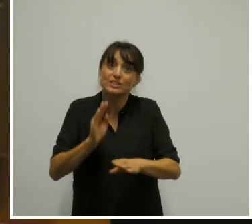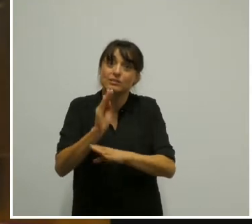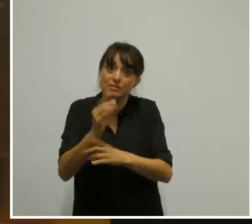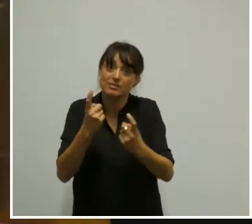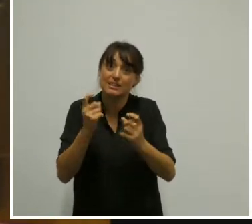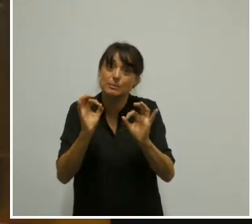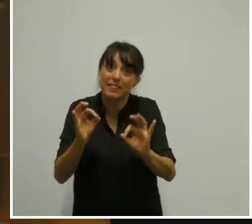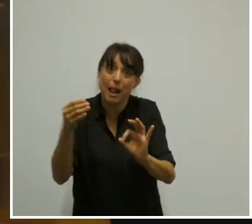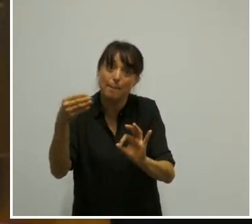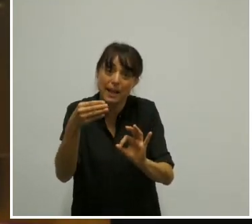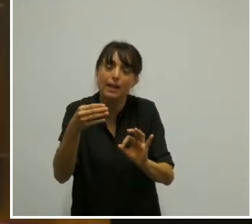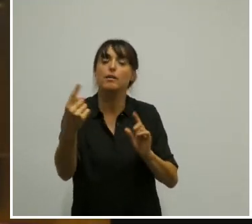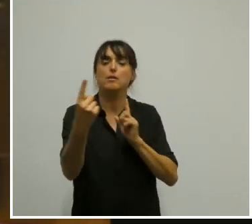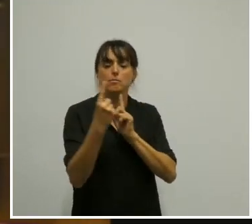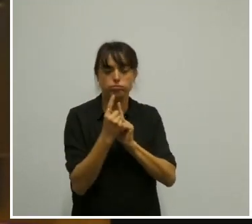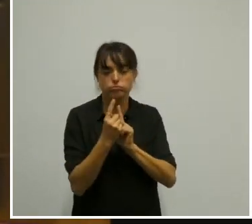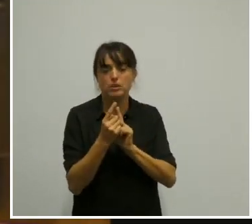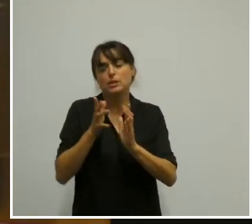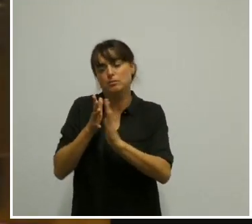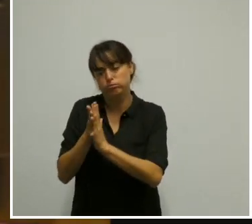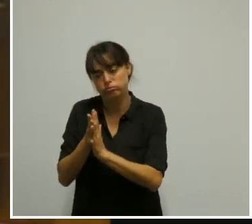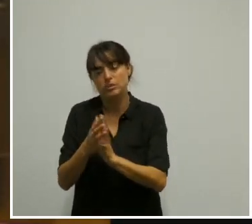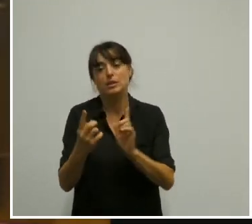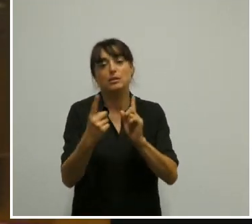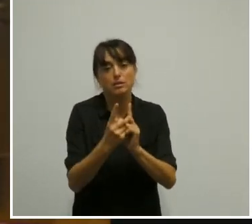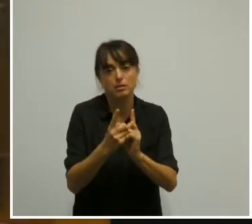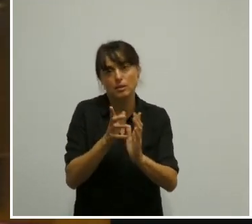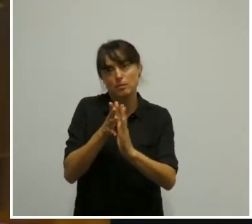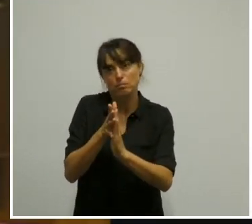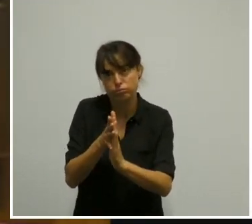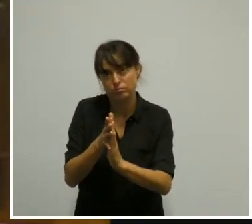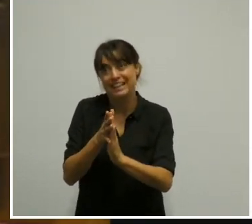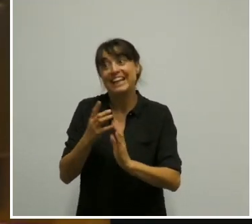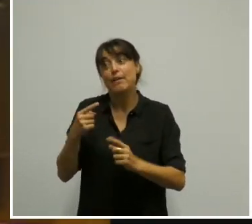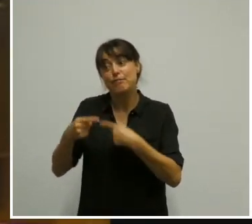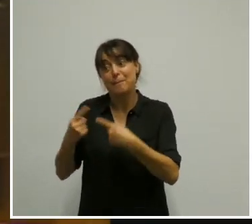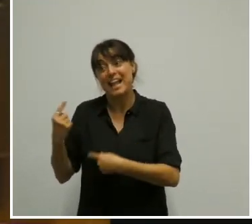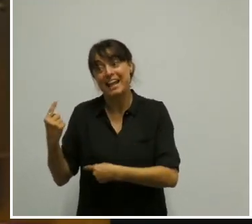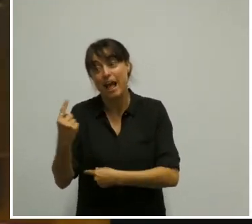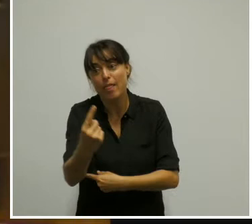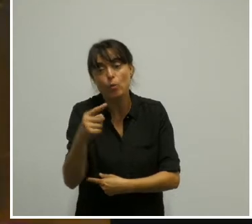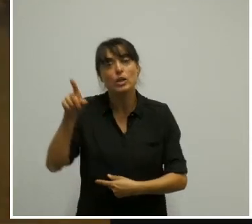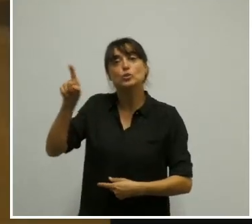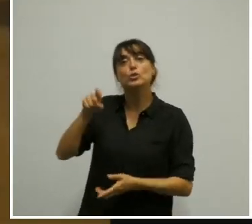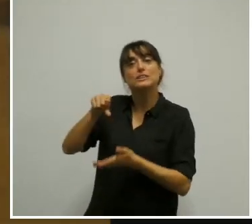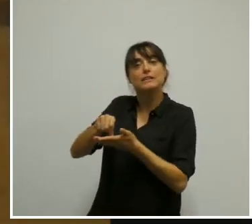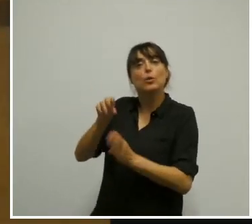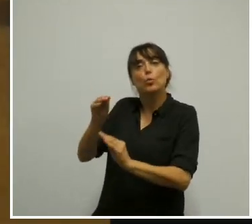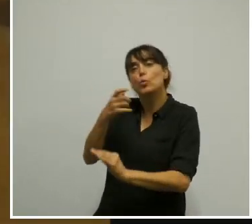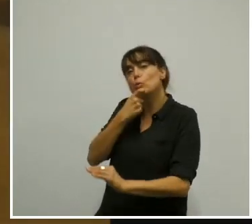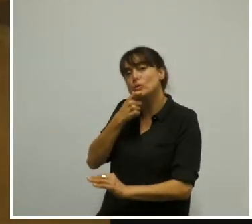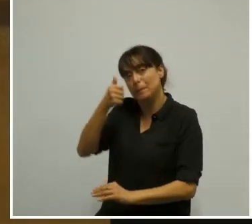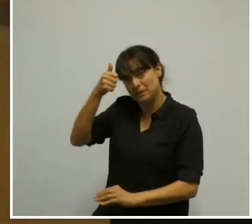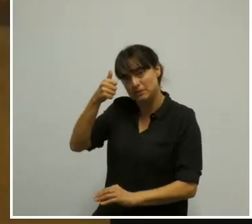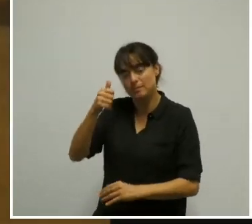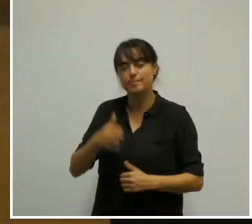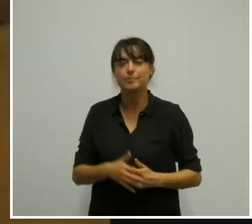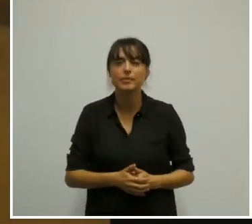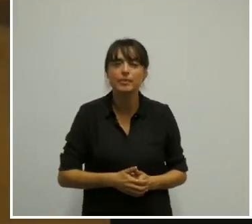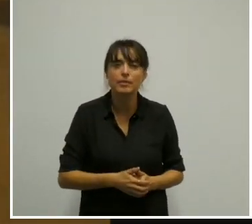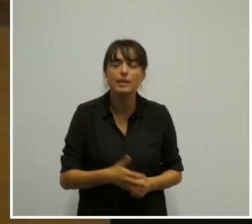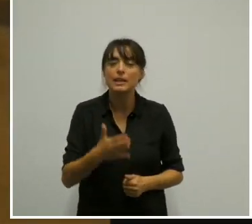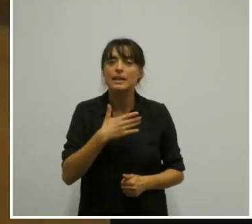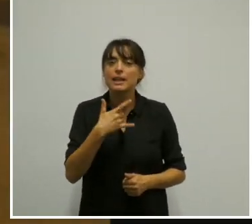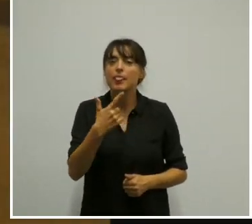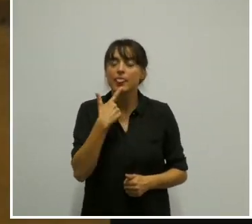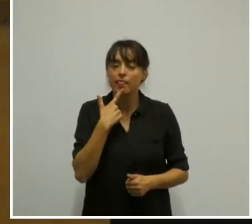la família tria i posa els centres que considera. Aleshores ja no ens trobarem alumnes que són assignats al nostre centre perquè